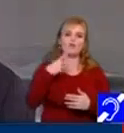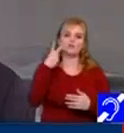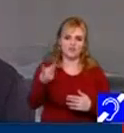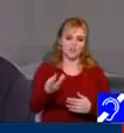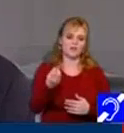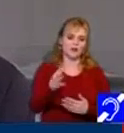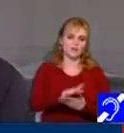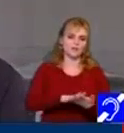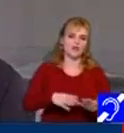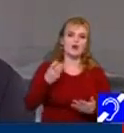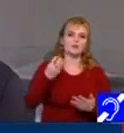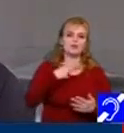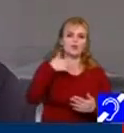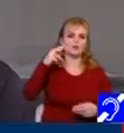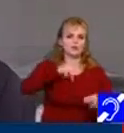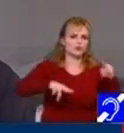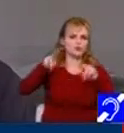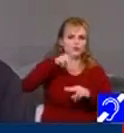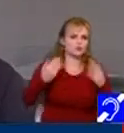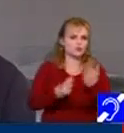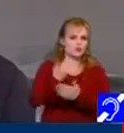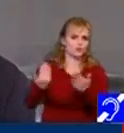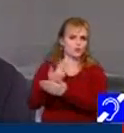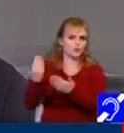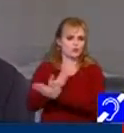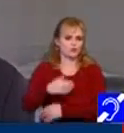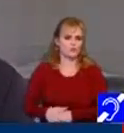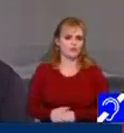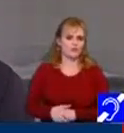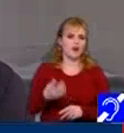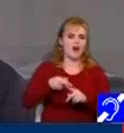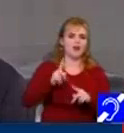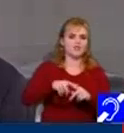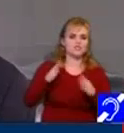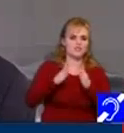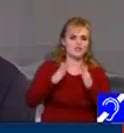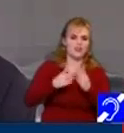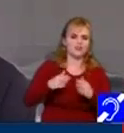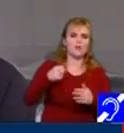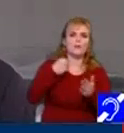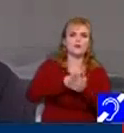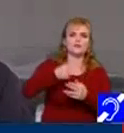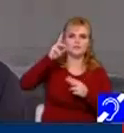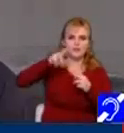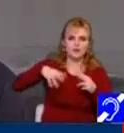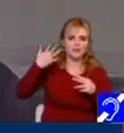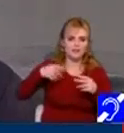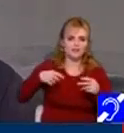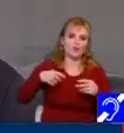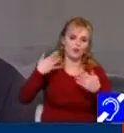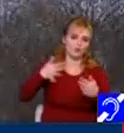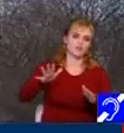după tendința că se construiesc blocuri, foarte multe blocuri noi, și aceste blocuri, pentru ce se dau în exploatare, deja sunt